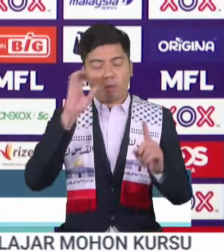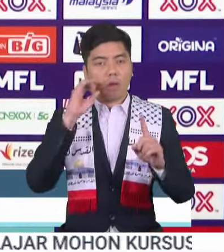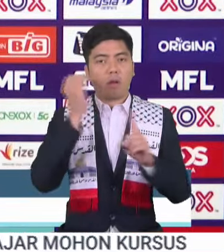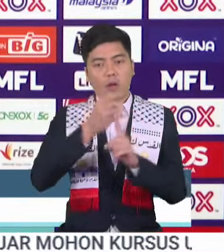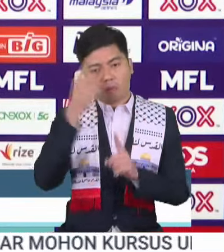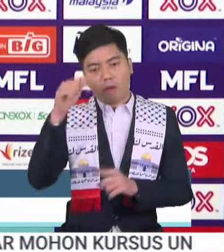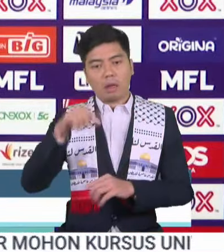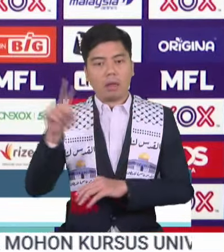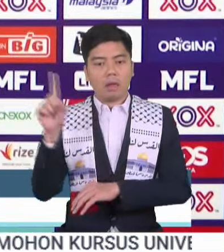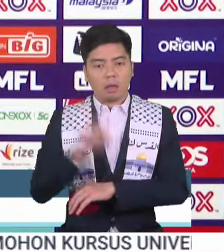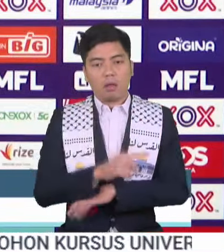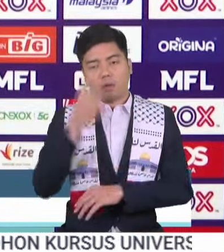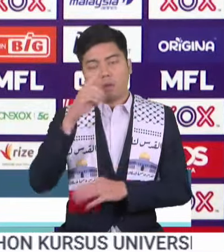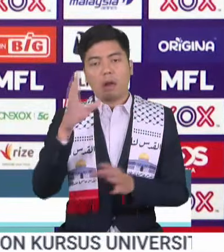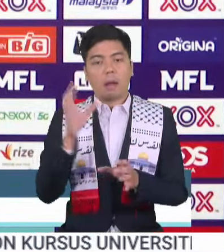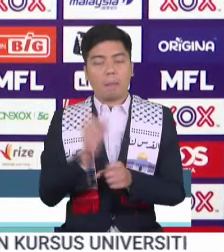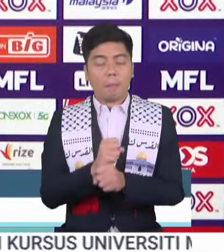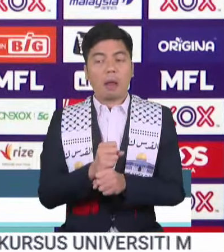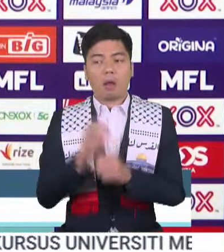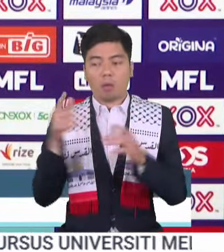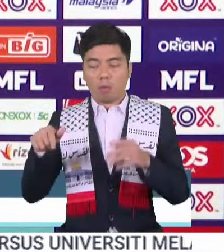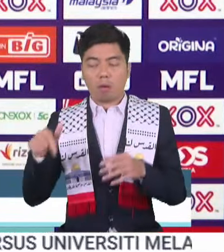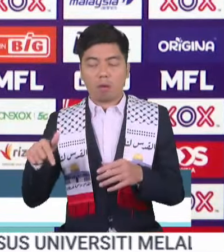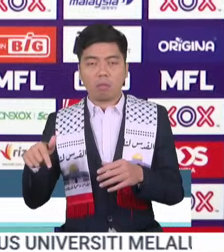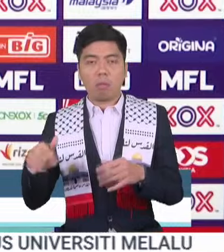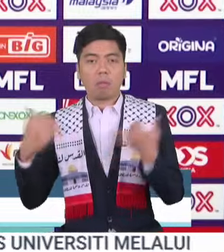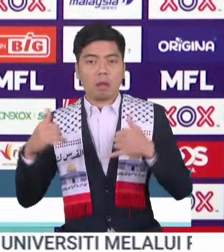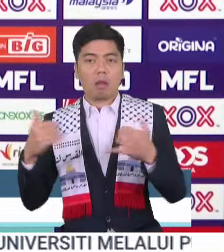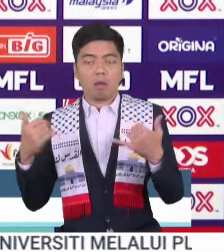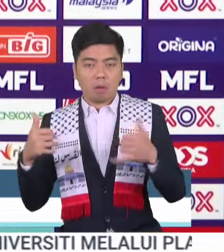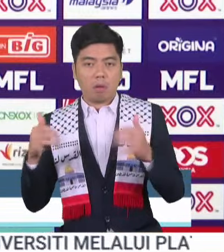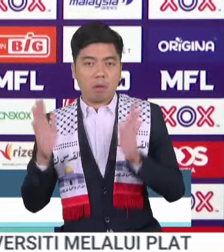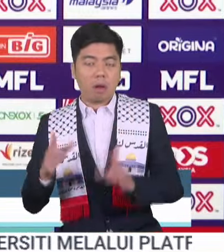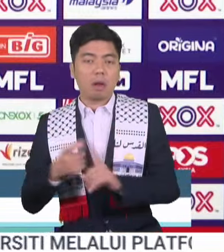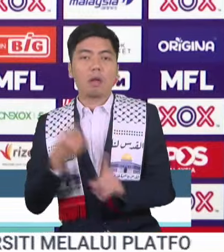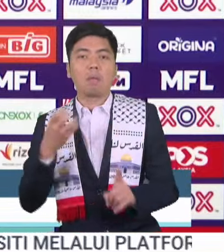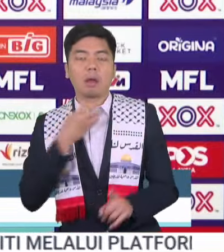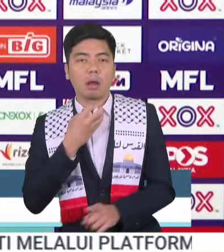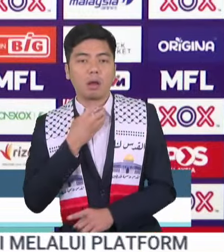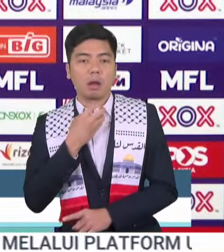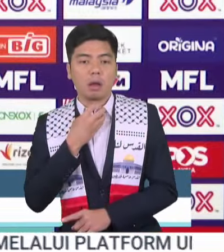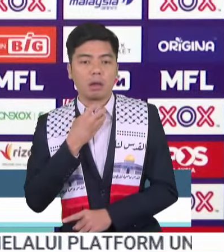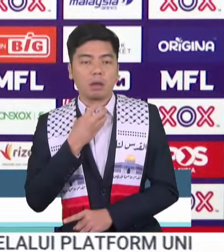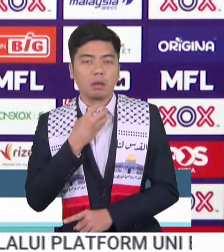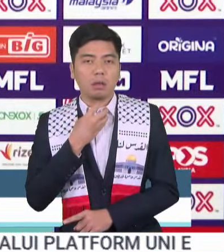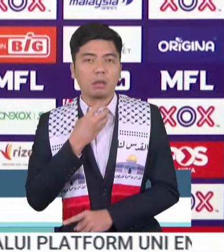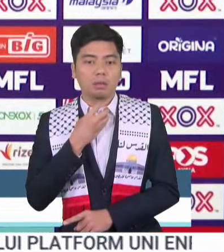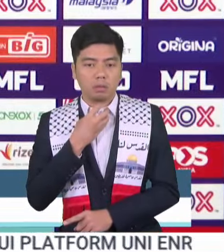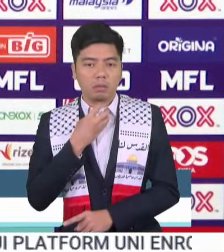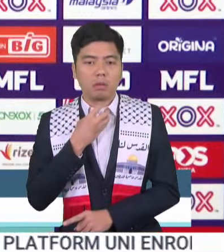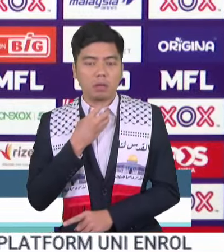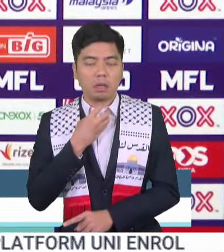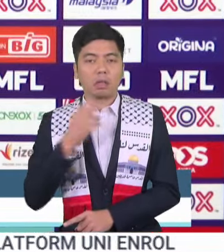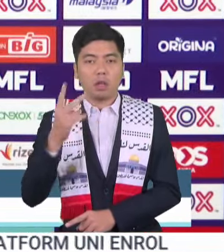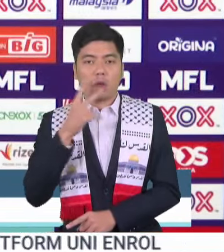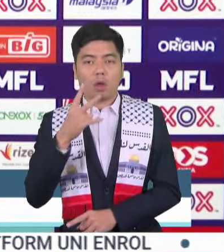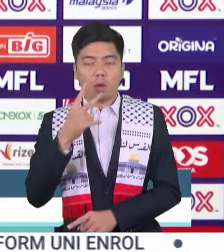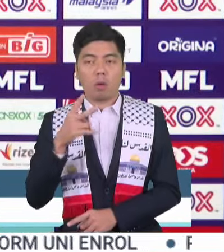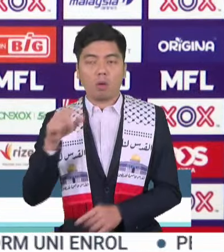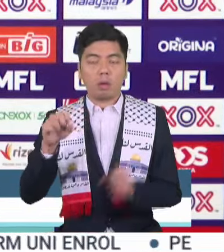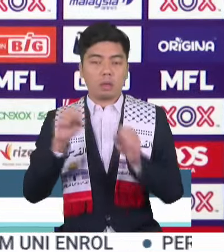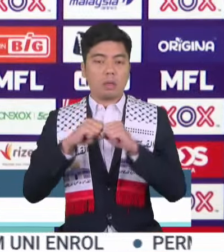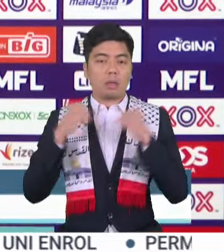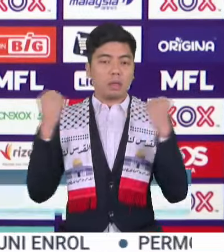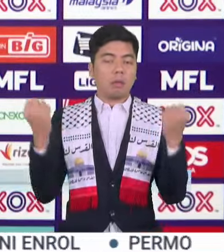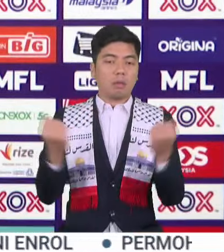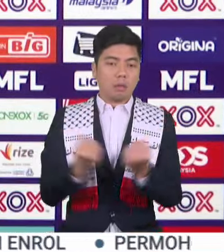ini untuk mendapatkan para pemain merasai Stadium Perak yang saya boleh katakan antara stadium yang agak sukar